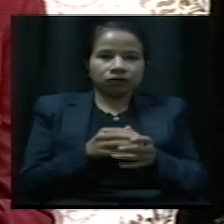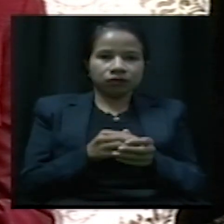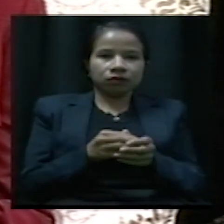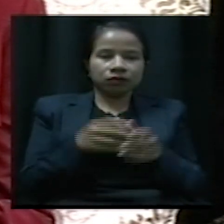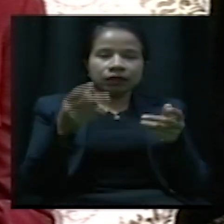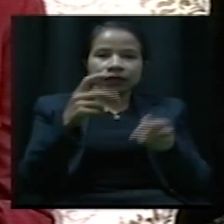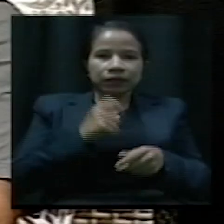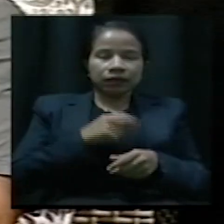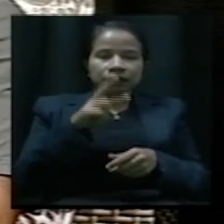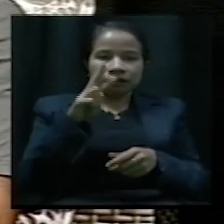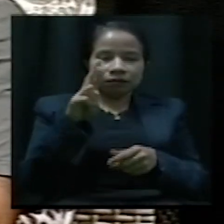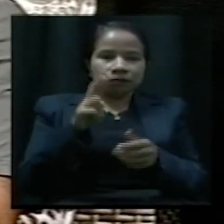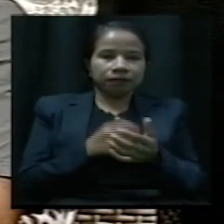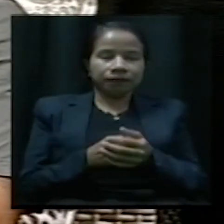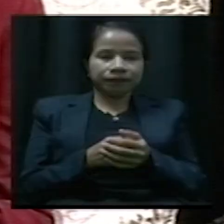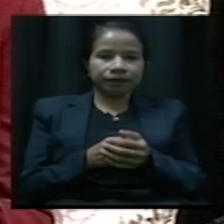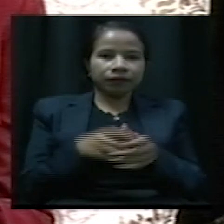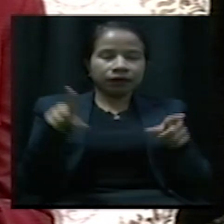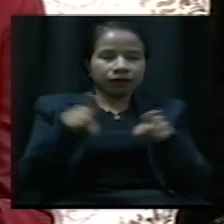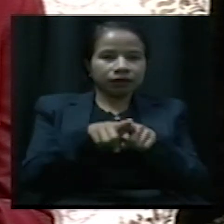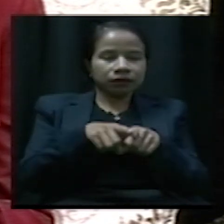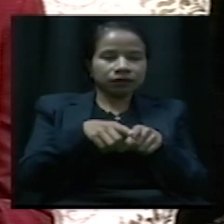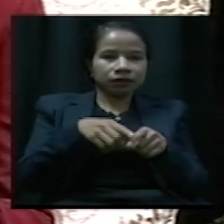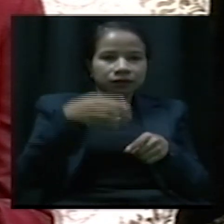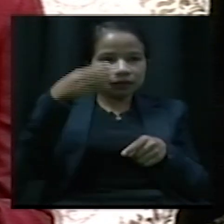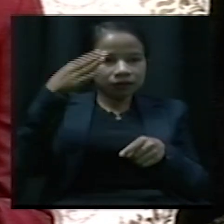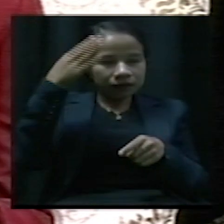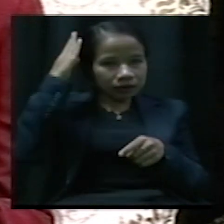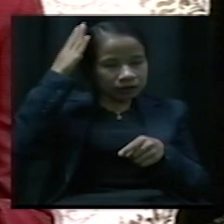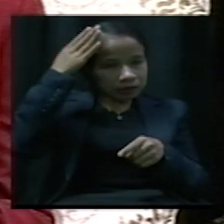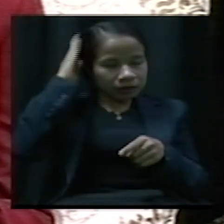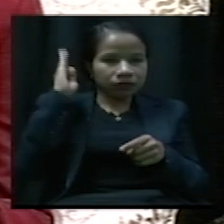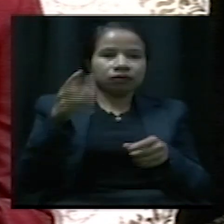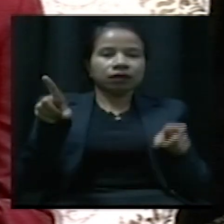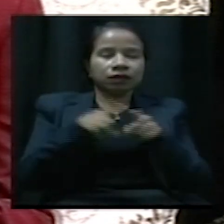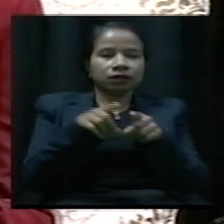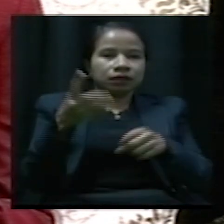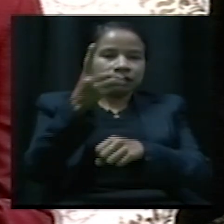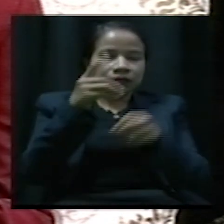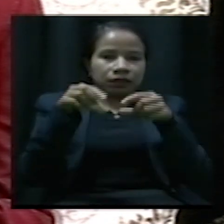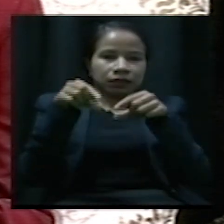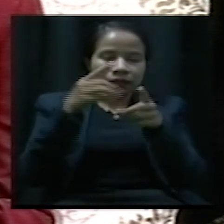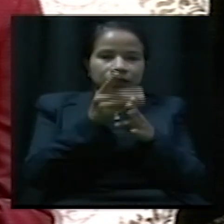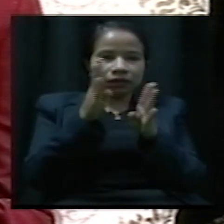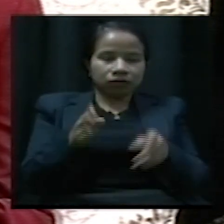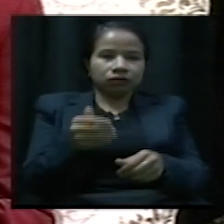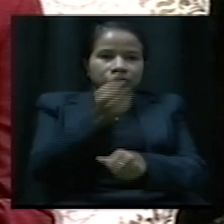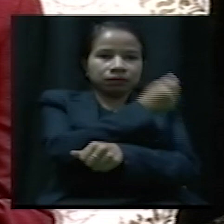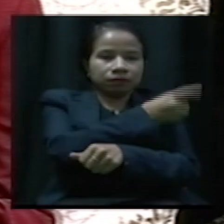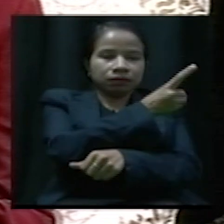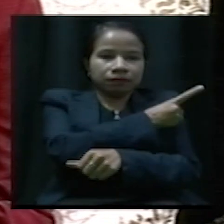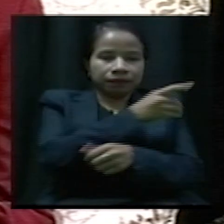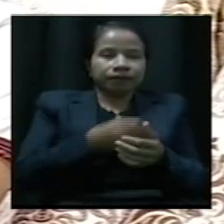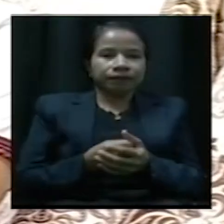I bainaka terceiro Senhor Cesário da Silva, hanesan diretor eksekutivo ba iha Asosiasaun Defisiensia Timor Leste, Lorong